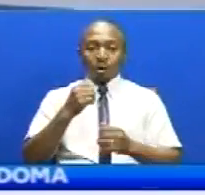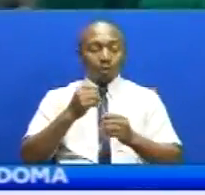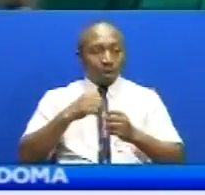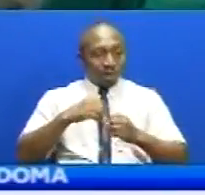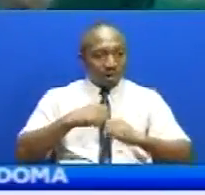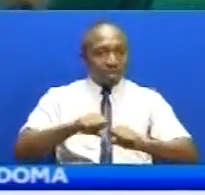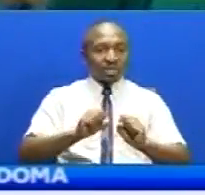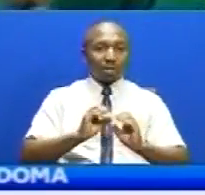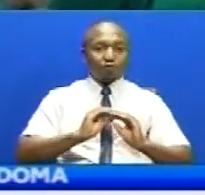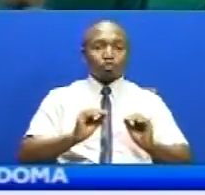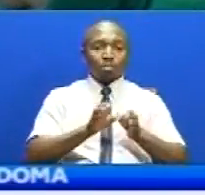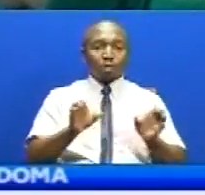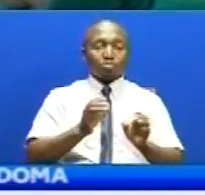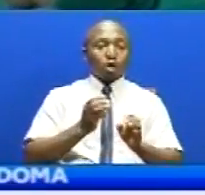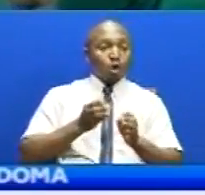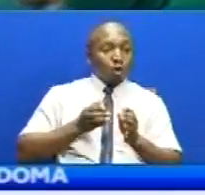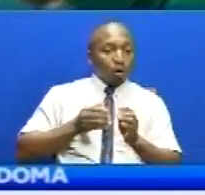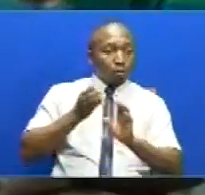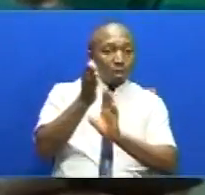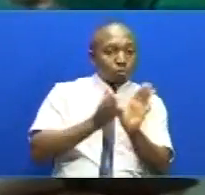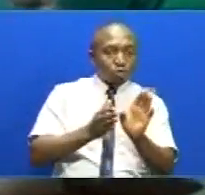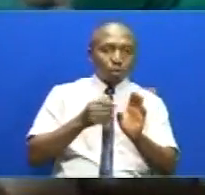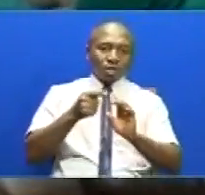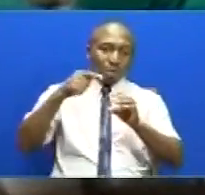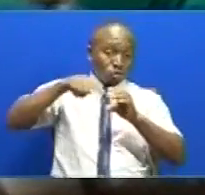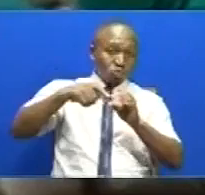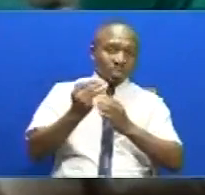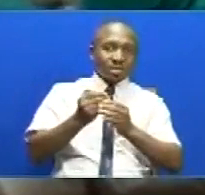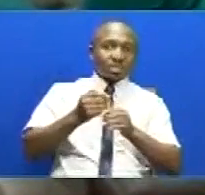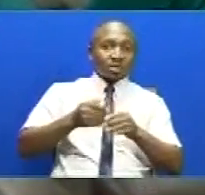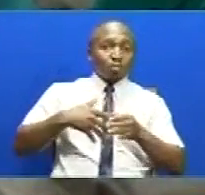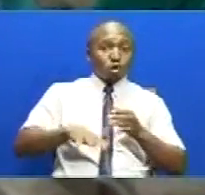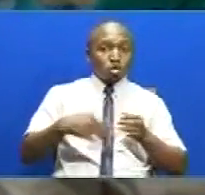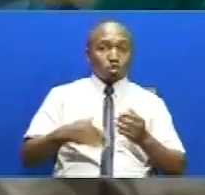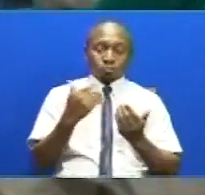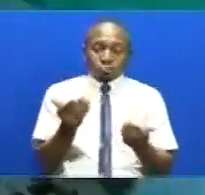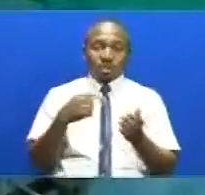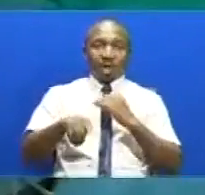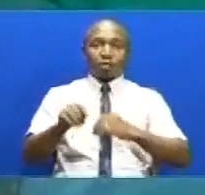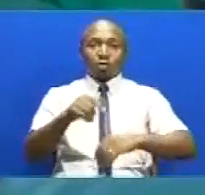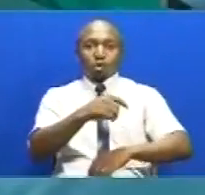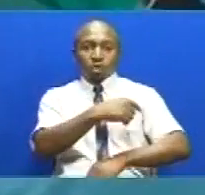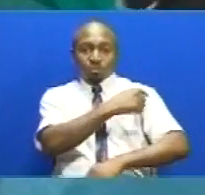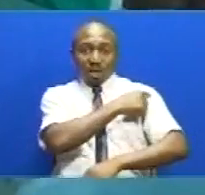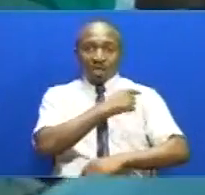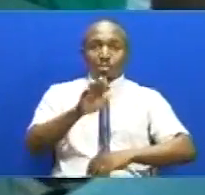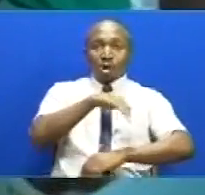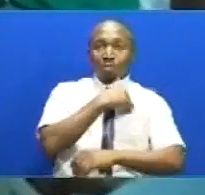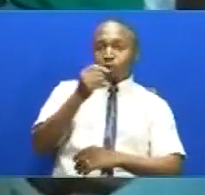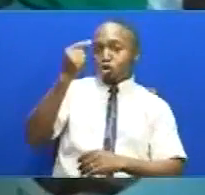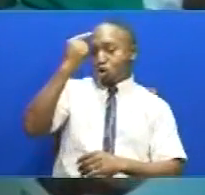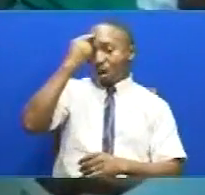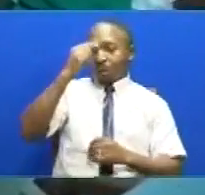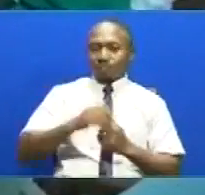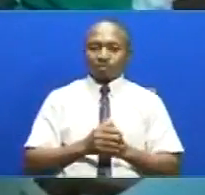madogo katika njia ya haja ndogo kwa madaktari wa Kitanzania katika hospitali ya Benjamin Mkapa jijini Dodoma.